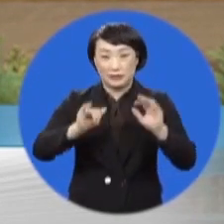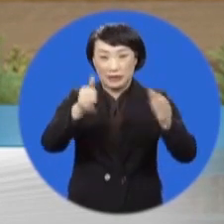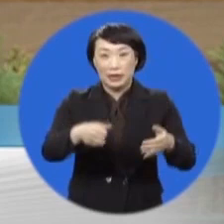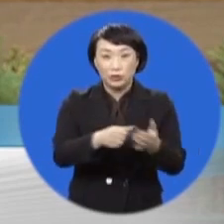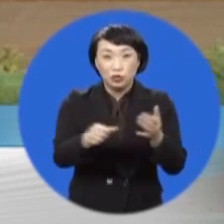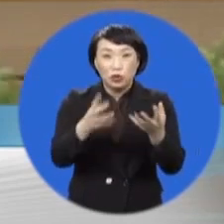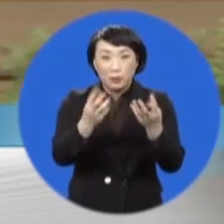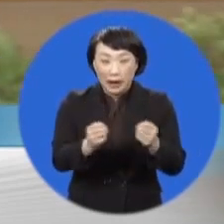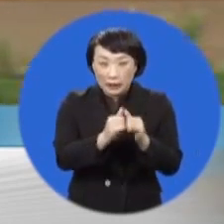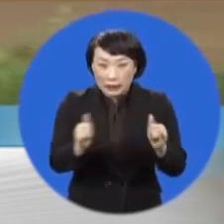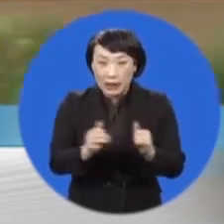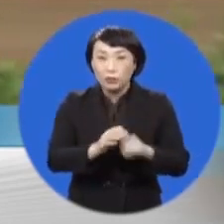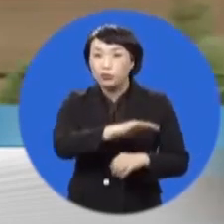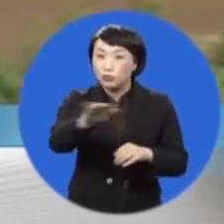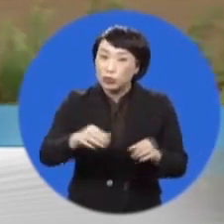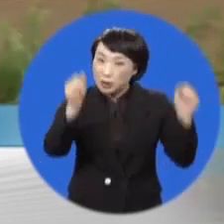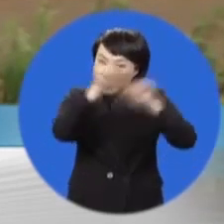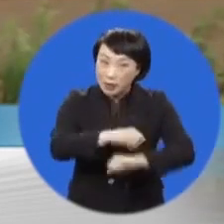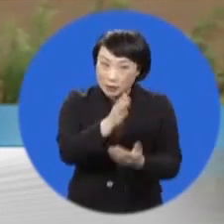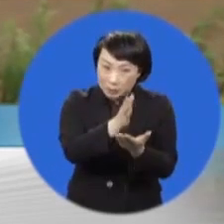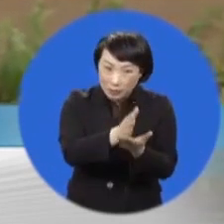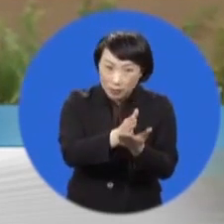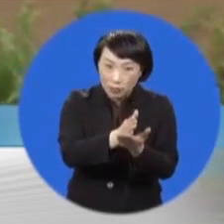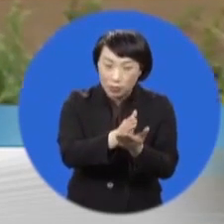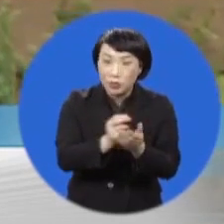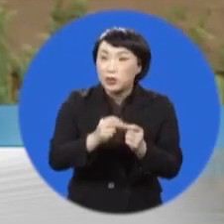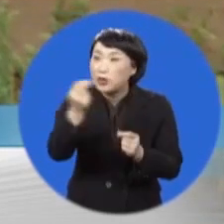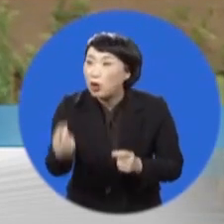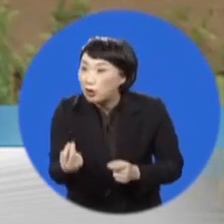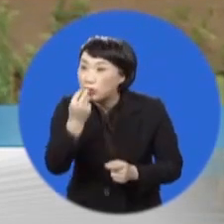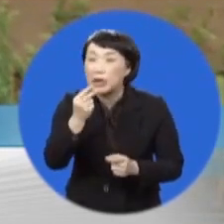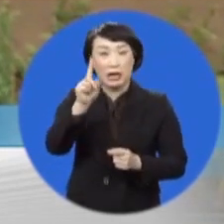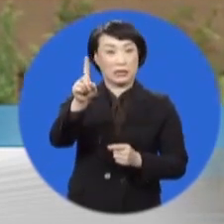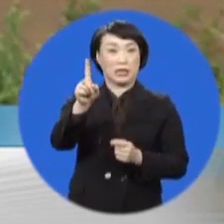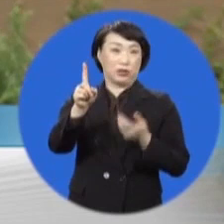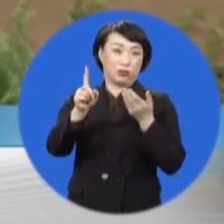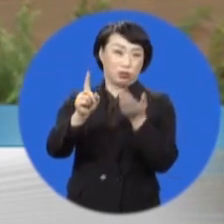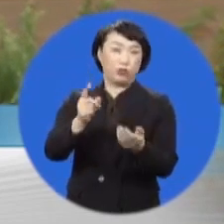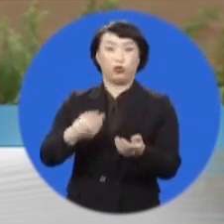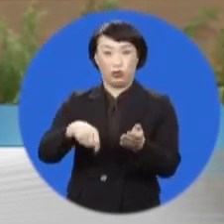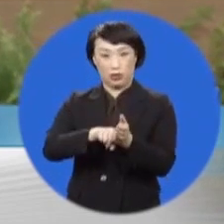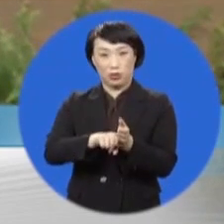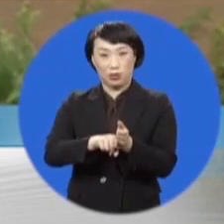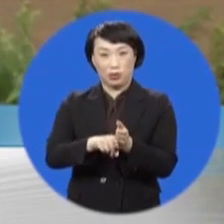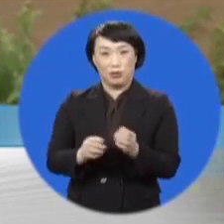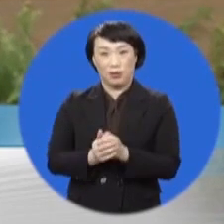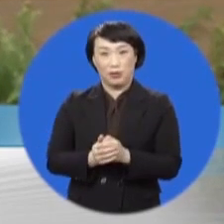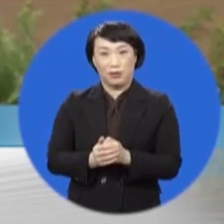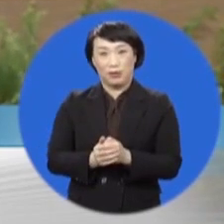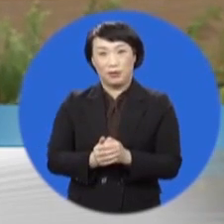연마 넌 인간이 멸망치 않고 영생하는 아주 요한이 아심 입니다